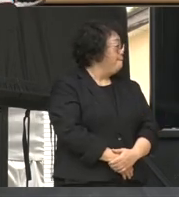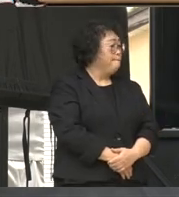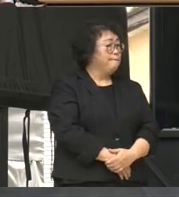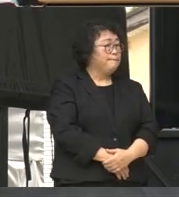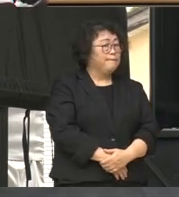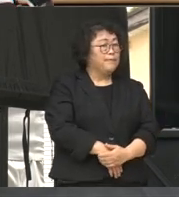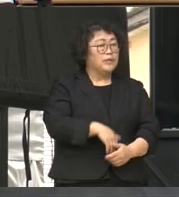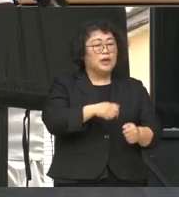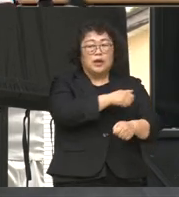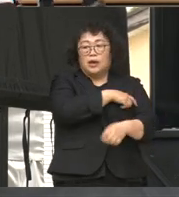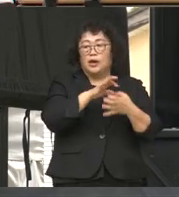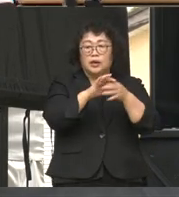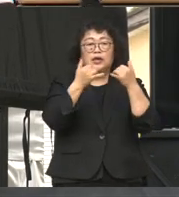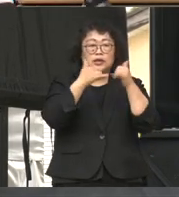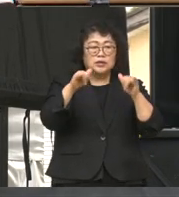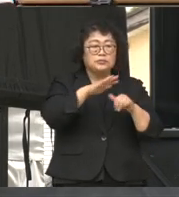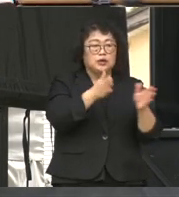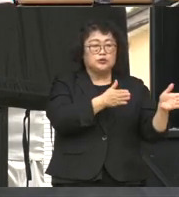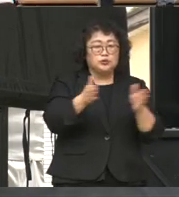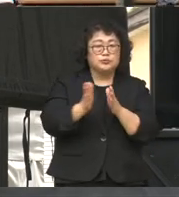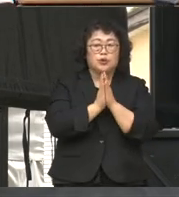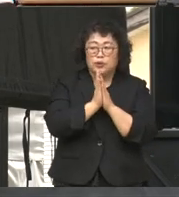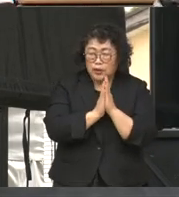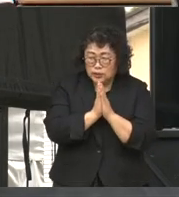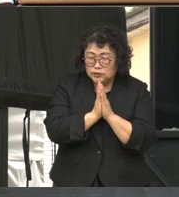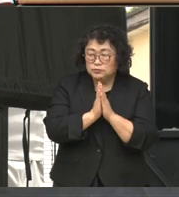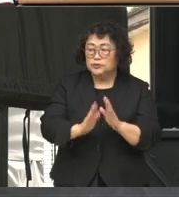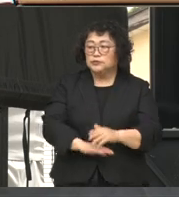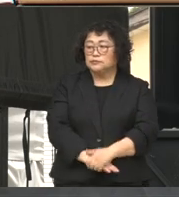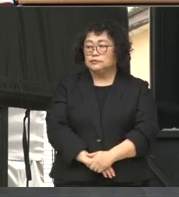ディア関係者の皆様はご準備をお願いいたします。